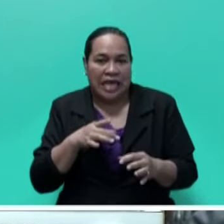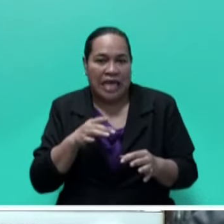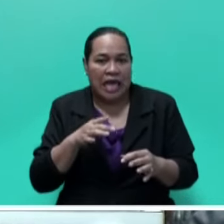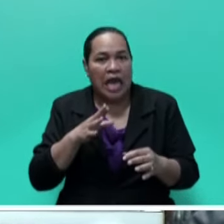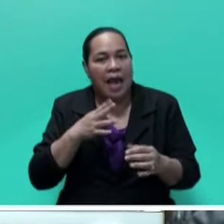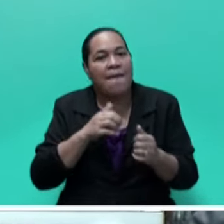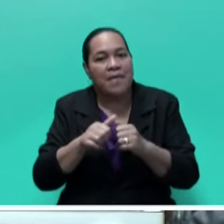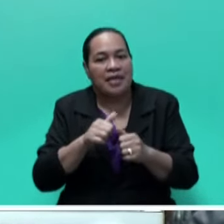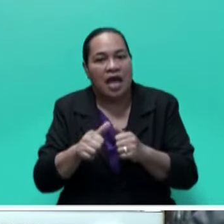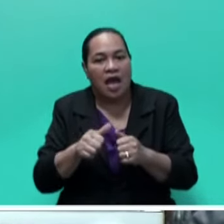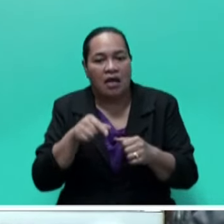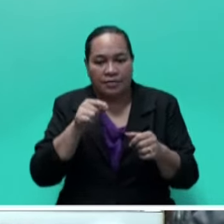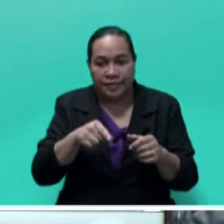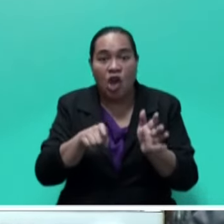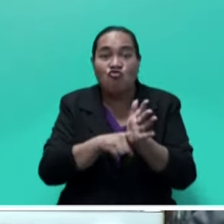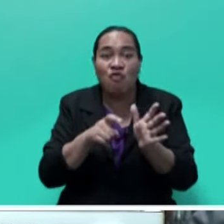vola nia sana ora.